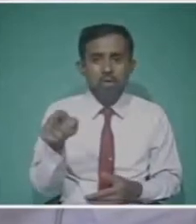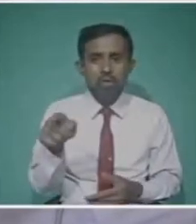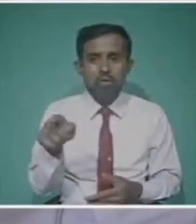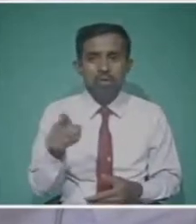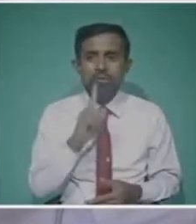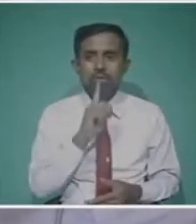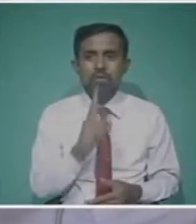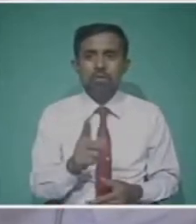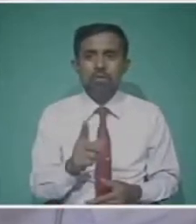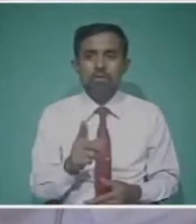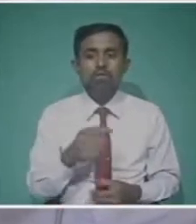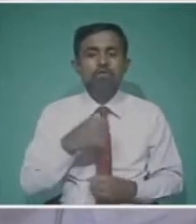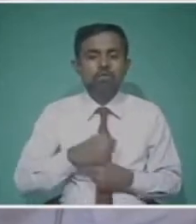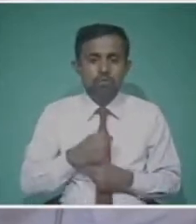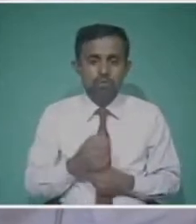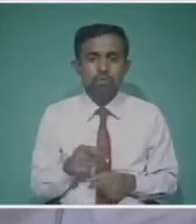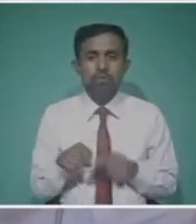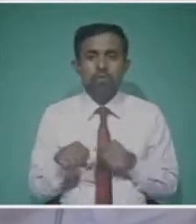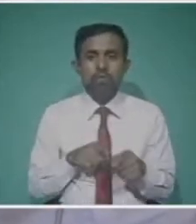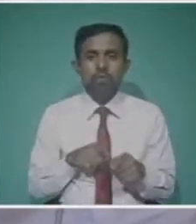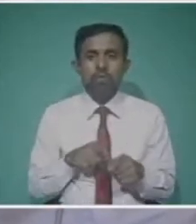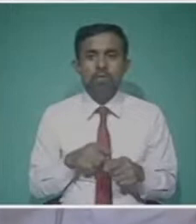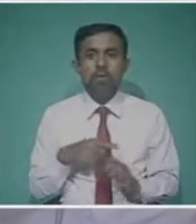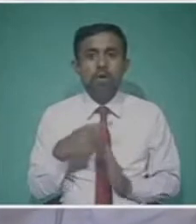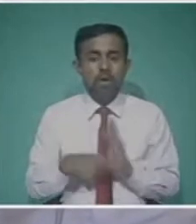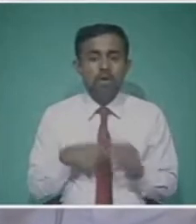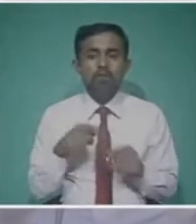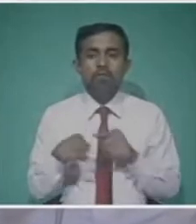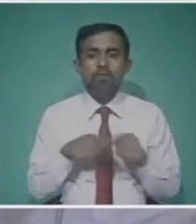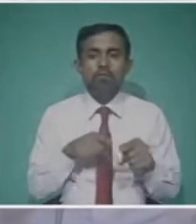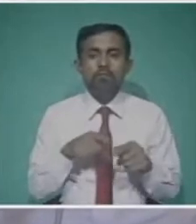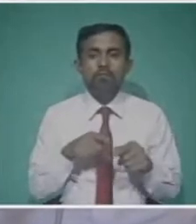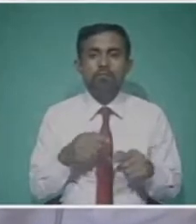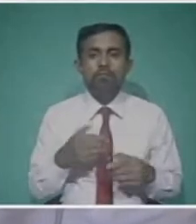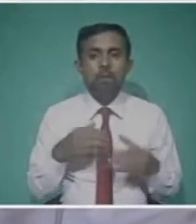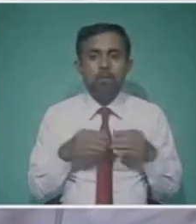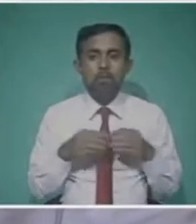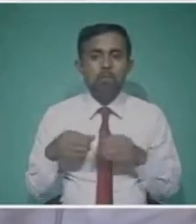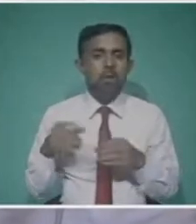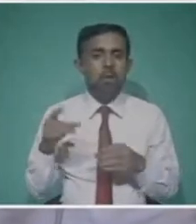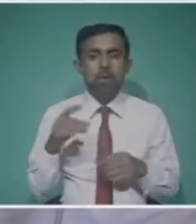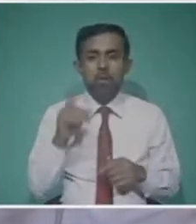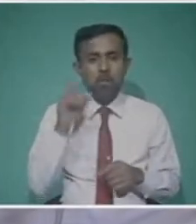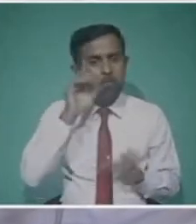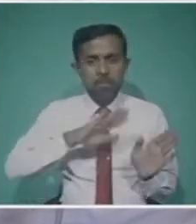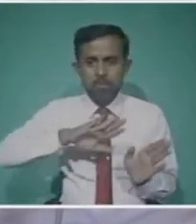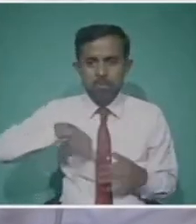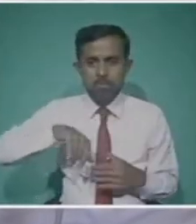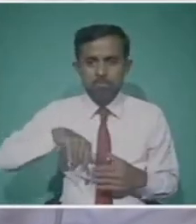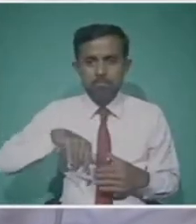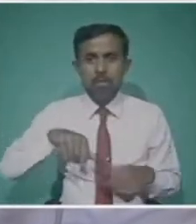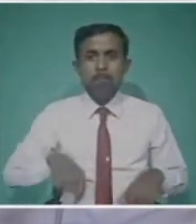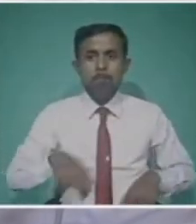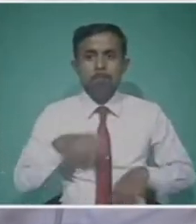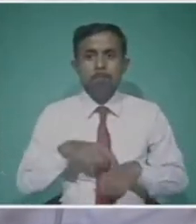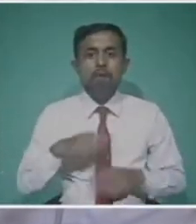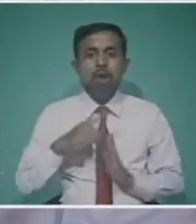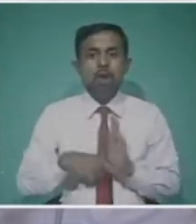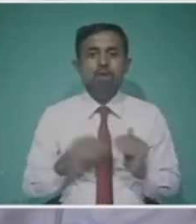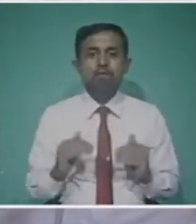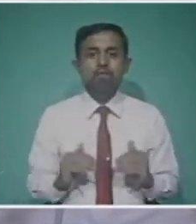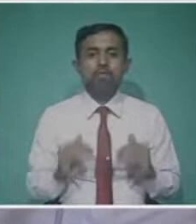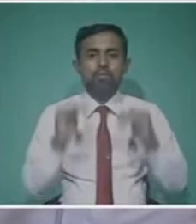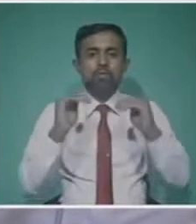අපි කියන්නේ ආණ්ඩුව විදියට රටක් විදියට පක්ෂ දේශපාලනේ පැත්තකට දාලා මේ වෙලාවේ රට